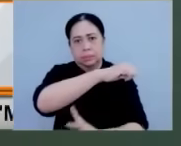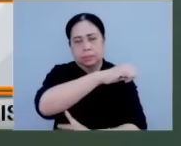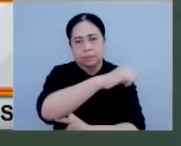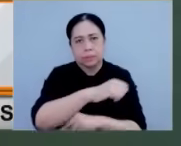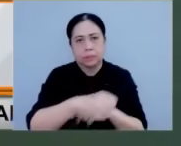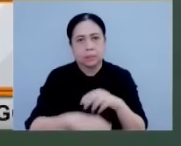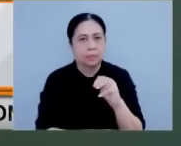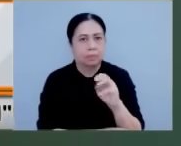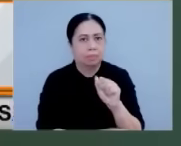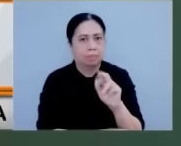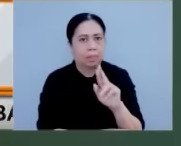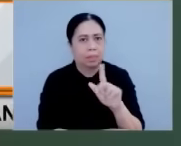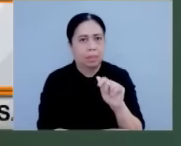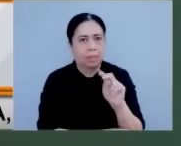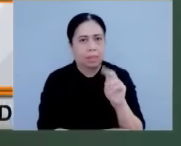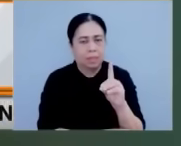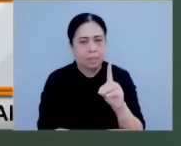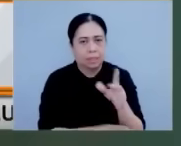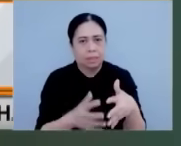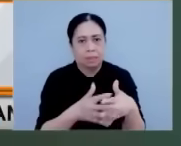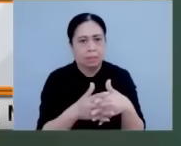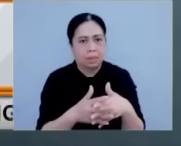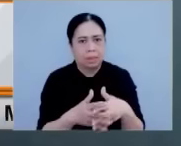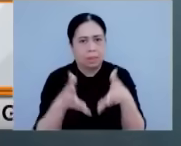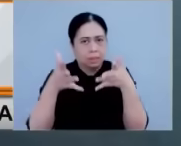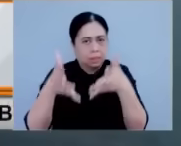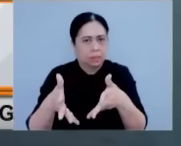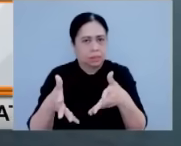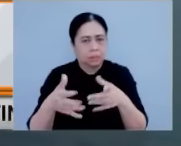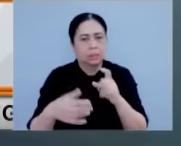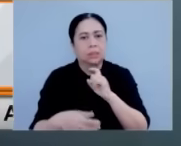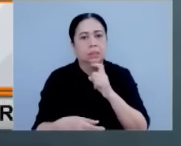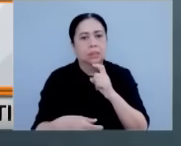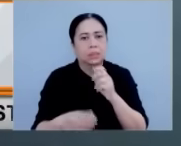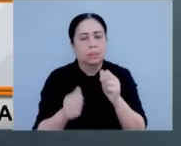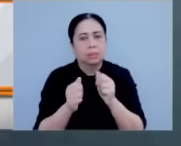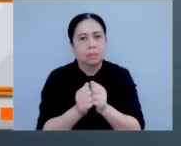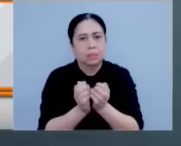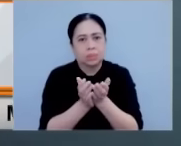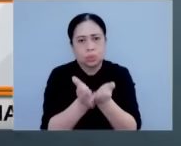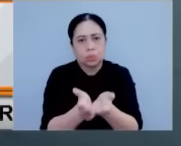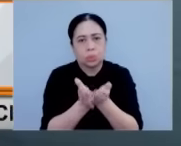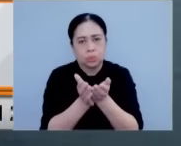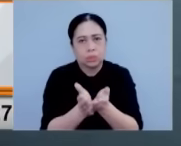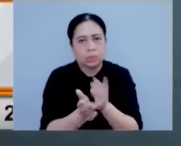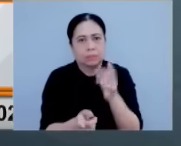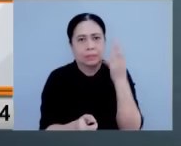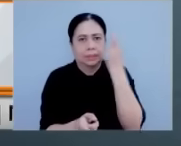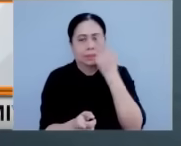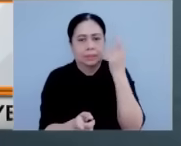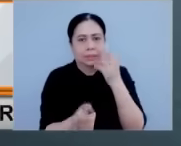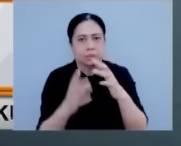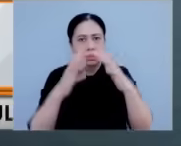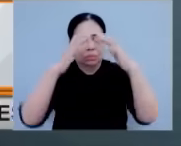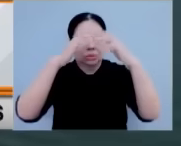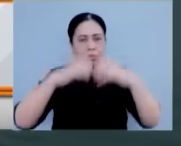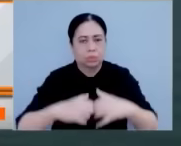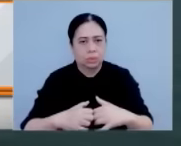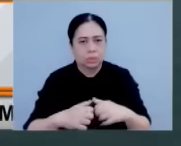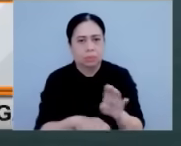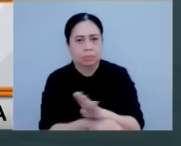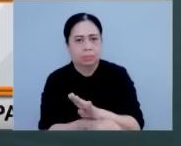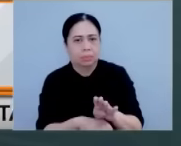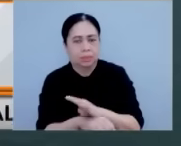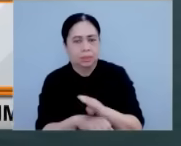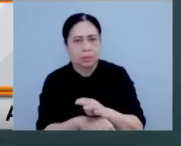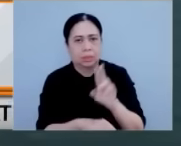sa Amerika. Hindi pa rin inaalis ang mga bakal ng tulay pati ang container ship na sanhi ng pagbagsak nito. Abala kasi ang U.S. Coast Guard